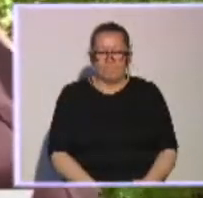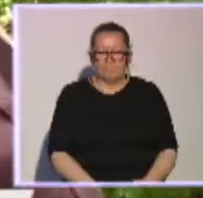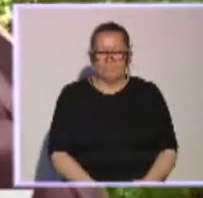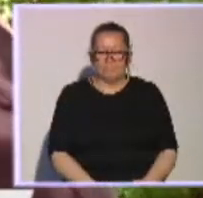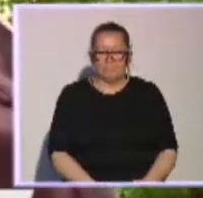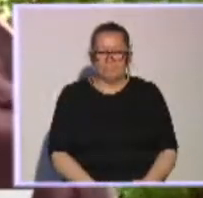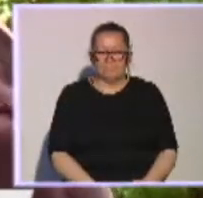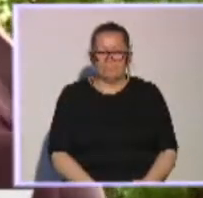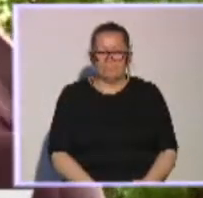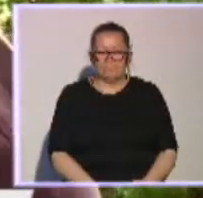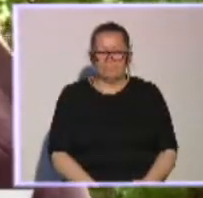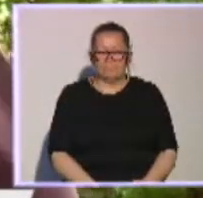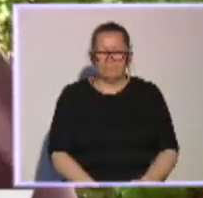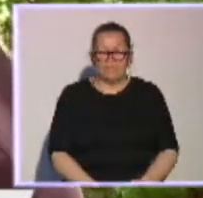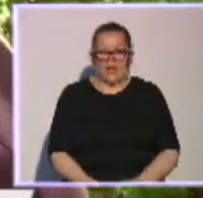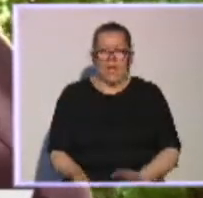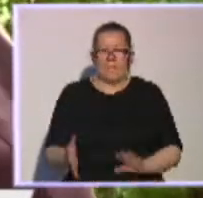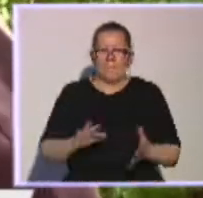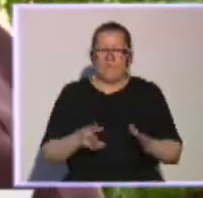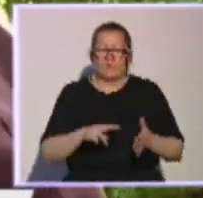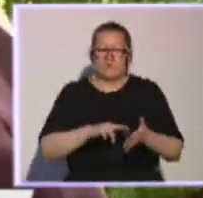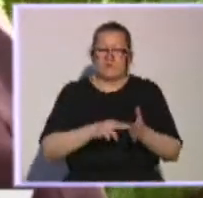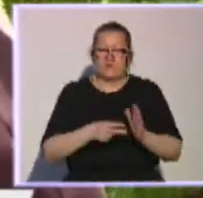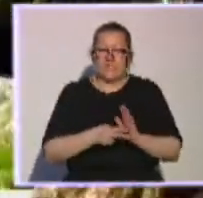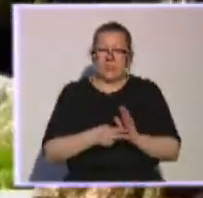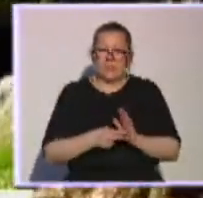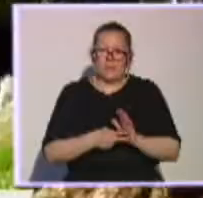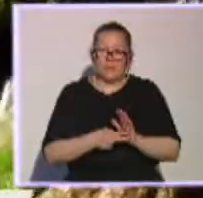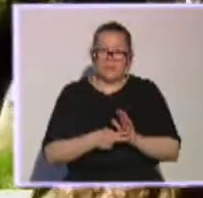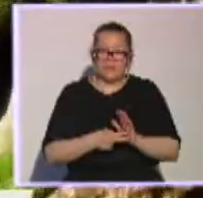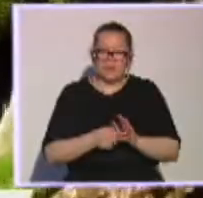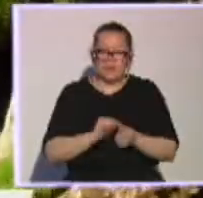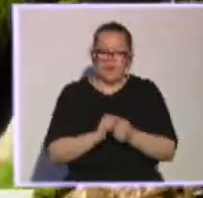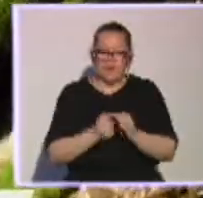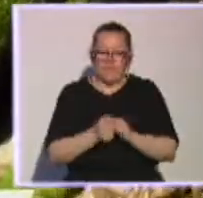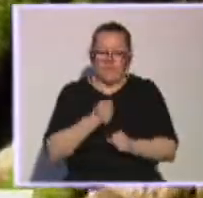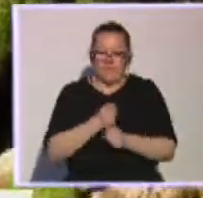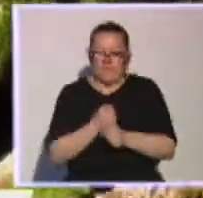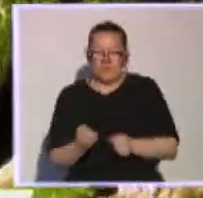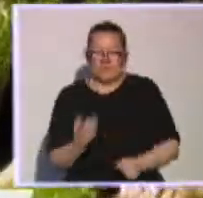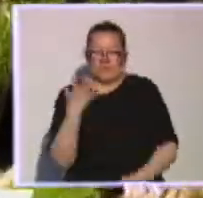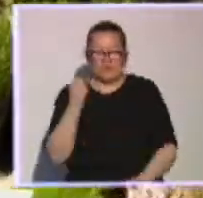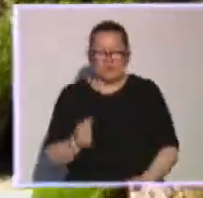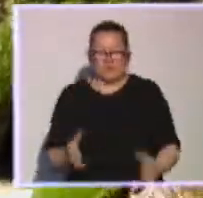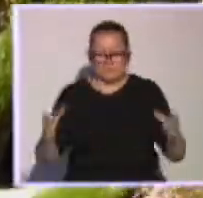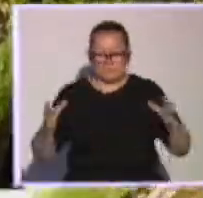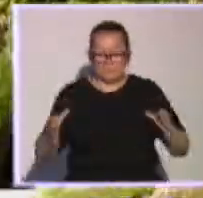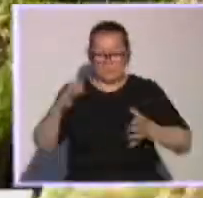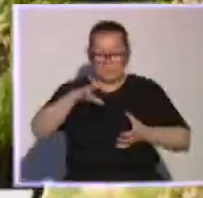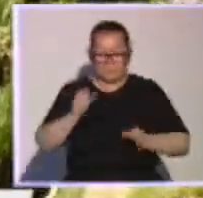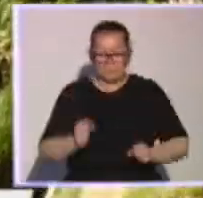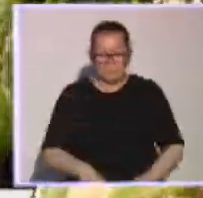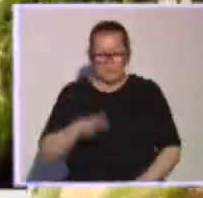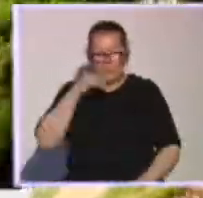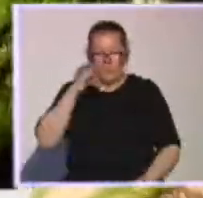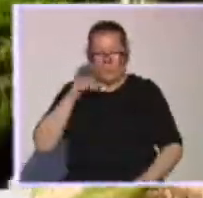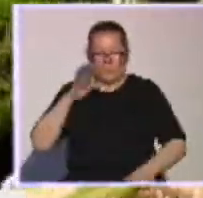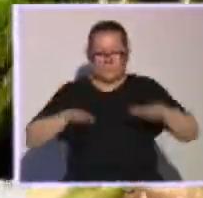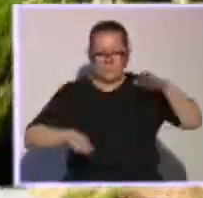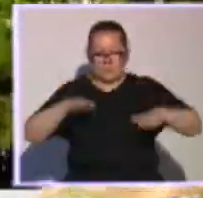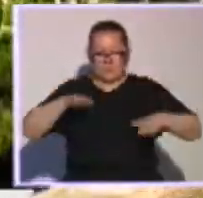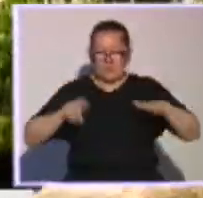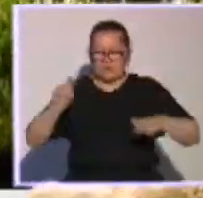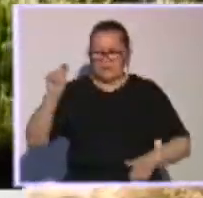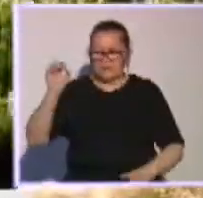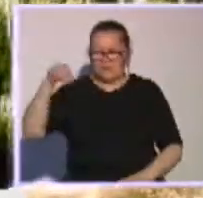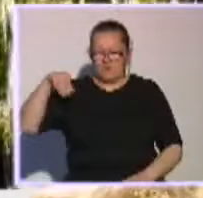cu tehnologia care e în ziua de azi toate astea se va remedia totul. Dislocarea blocului care cântărește câteva zeci de tone s-a produs